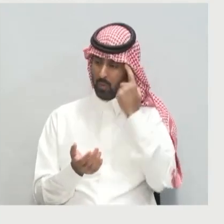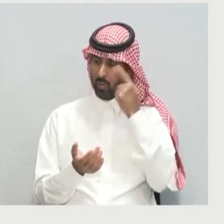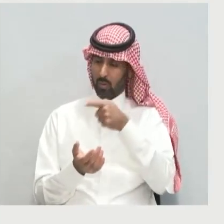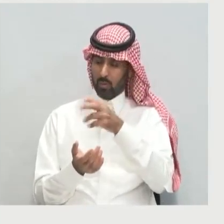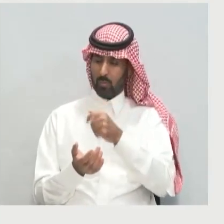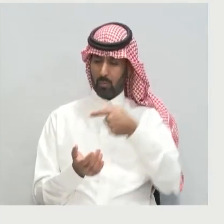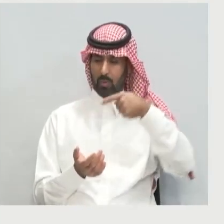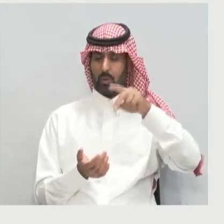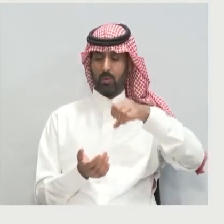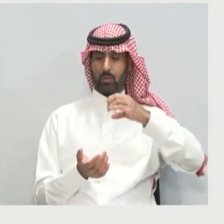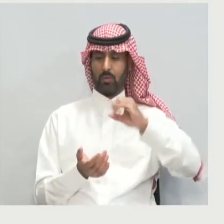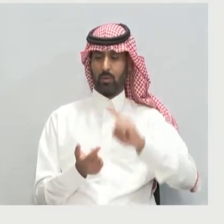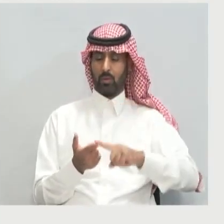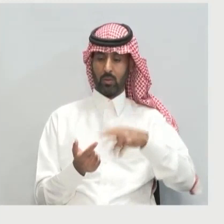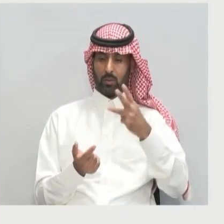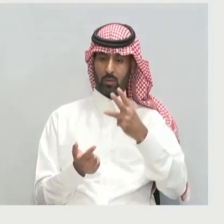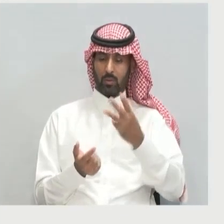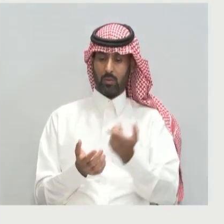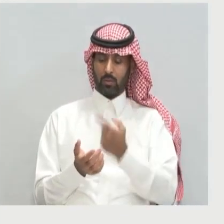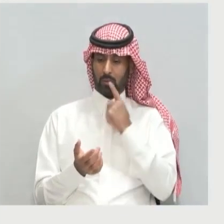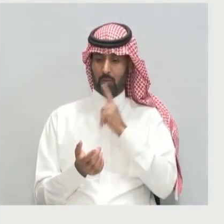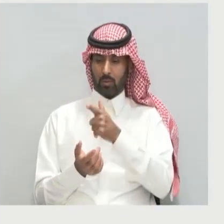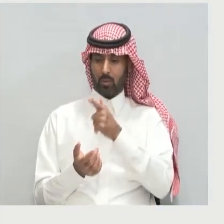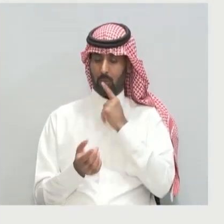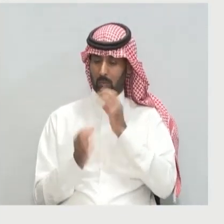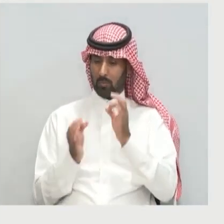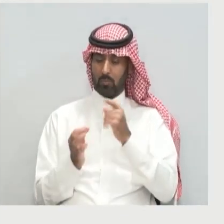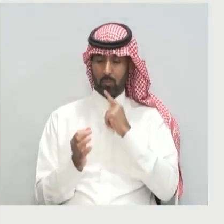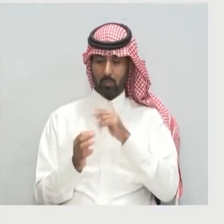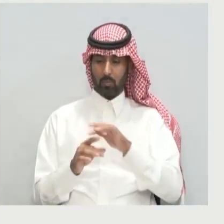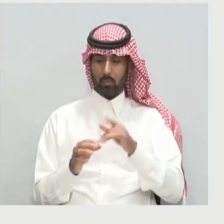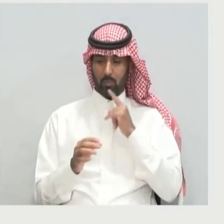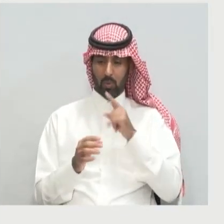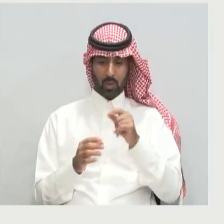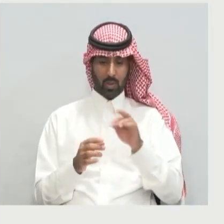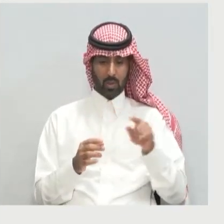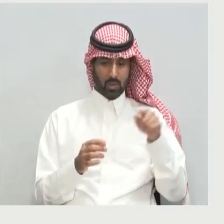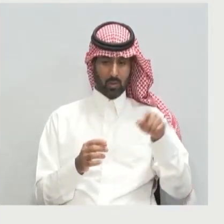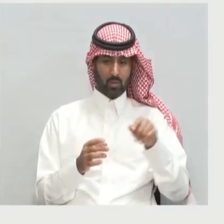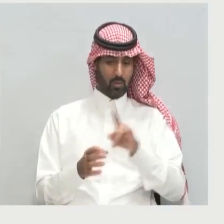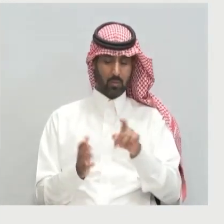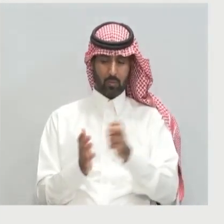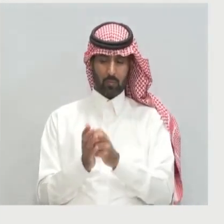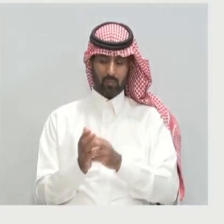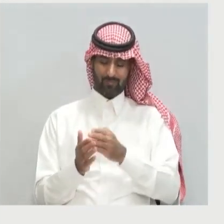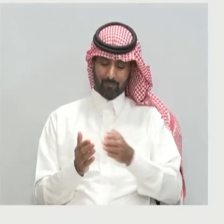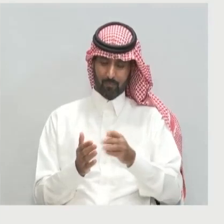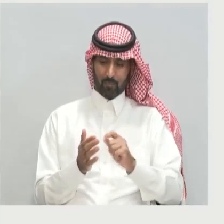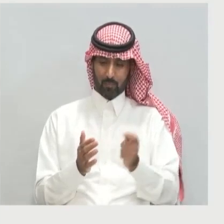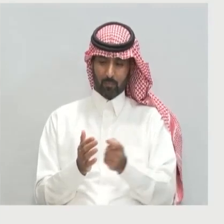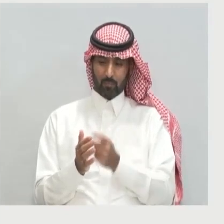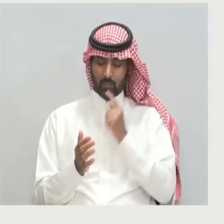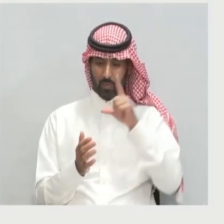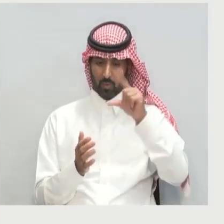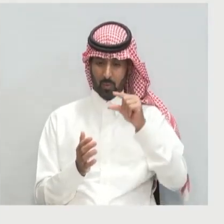سي ثالثا استخدم لغه مناسبه وتجنب الاخطاء الاملائيه والنحويه ولا تكتب باحرف